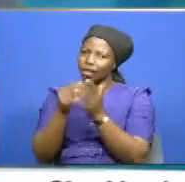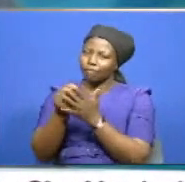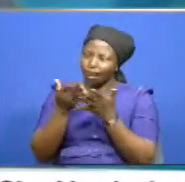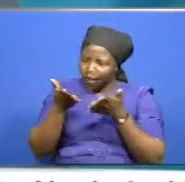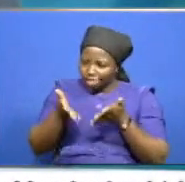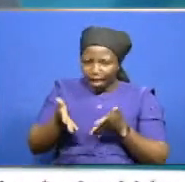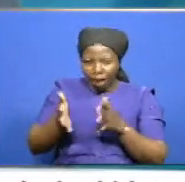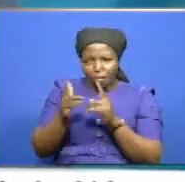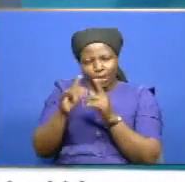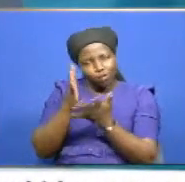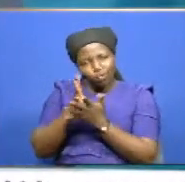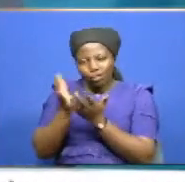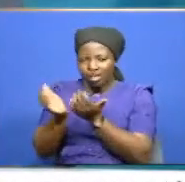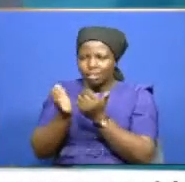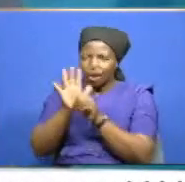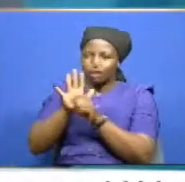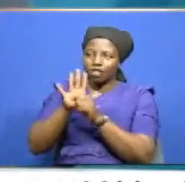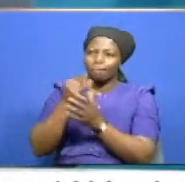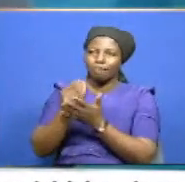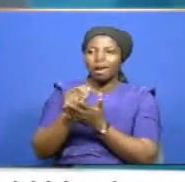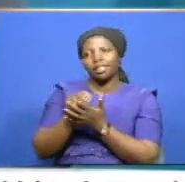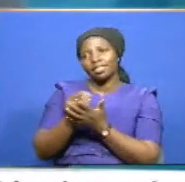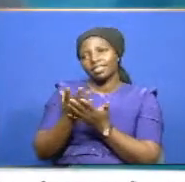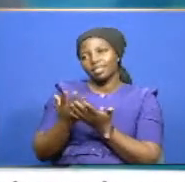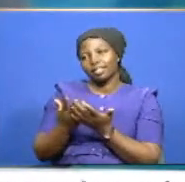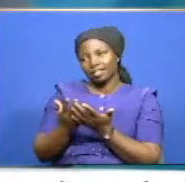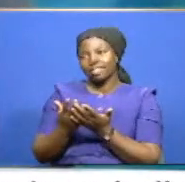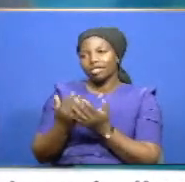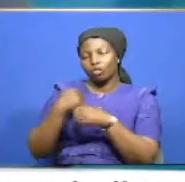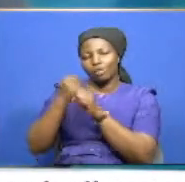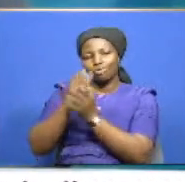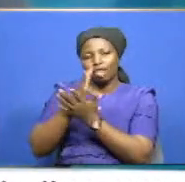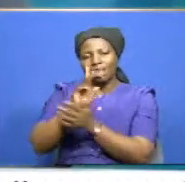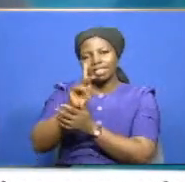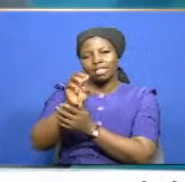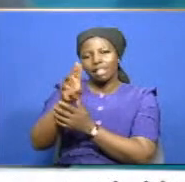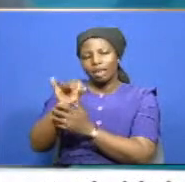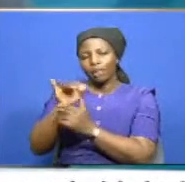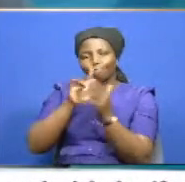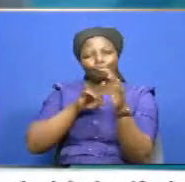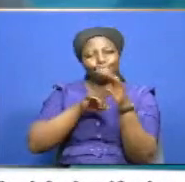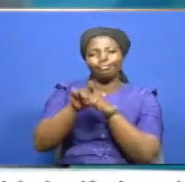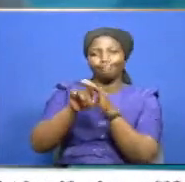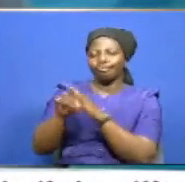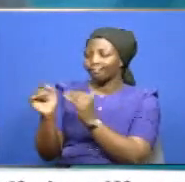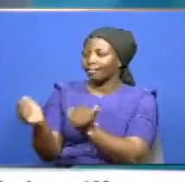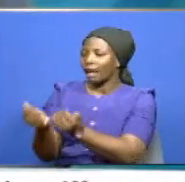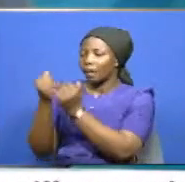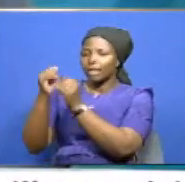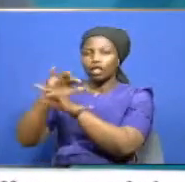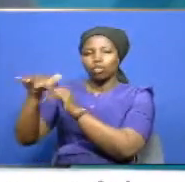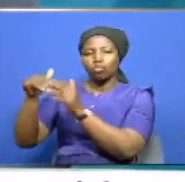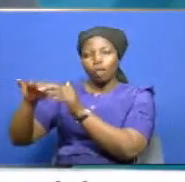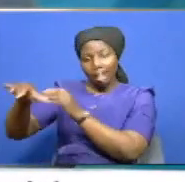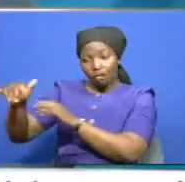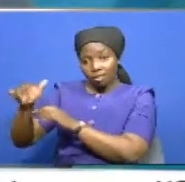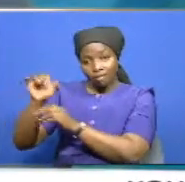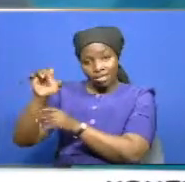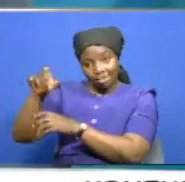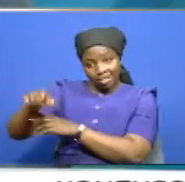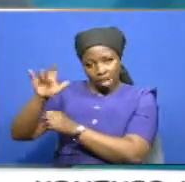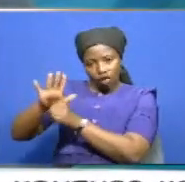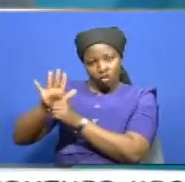Tunataka tuwe nao ya kumake sure KWI iko kwa kila kaunti. Ni pesa mingi. Unajua maneno ya pesa, wezi